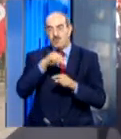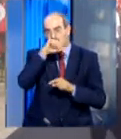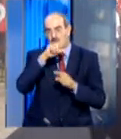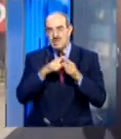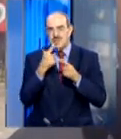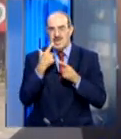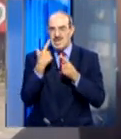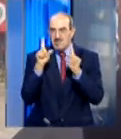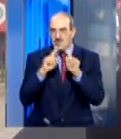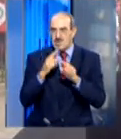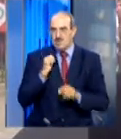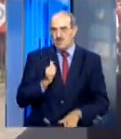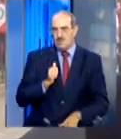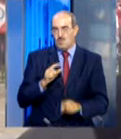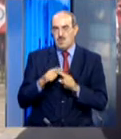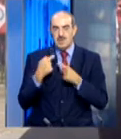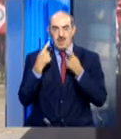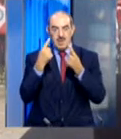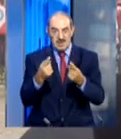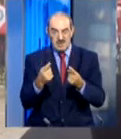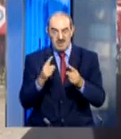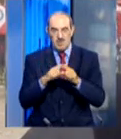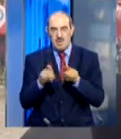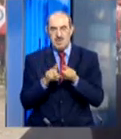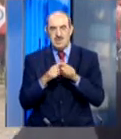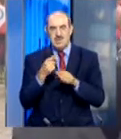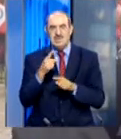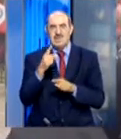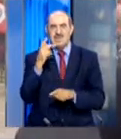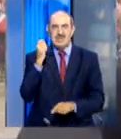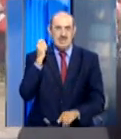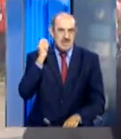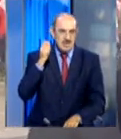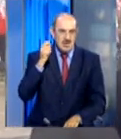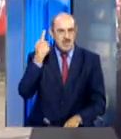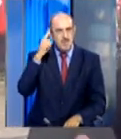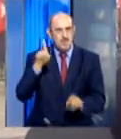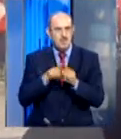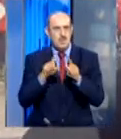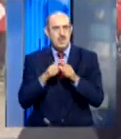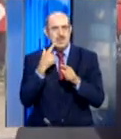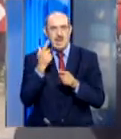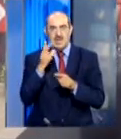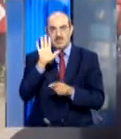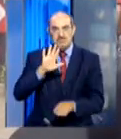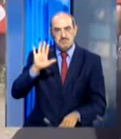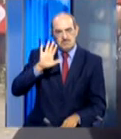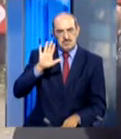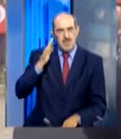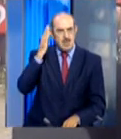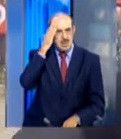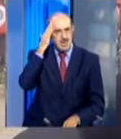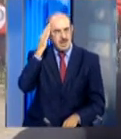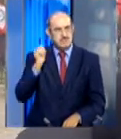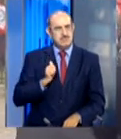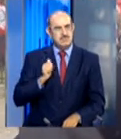والاستقلال. وسنتجه كذلك إلى أمريكا اللاتينية، يتضح بالملموس أنها دول تؤمن أيضا بتقرير